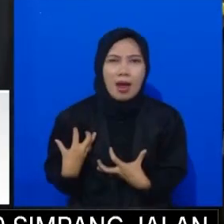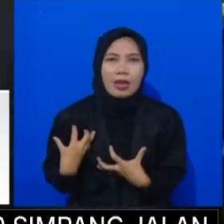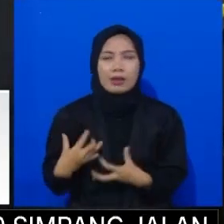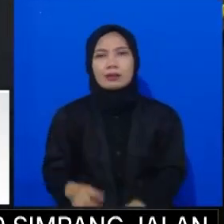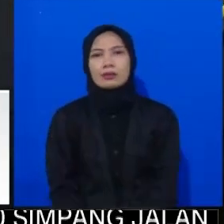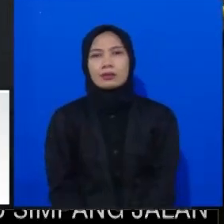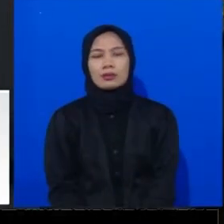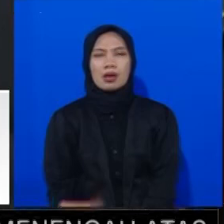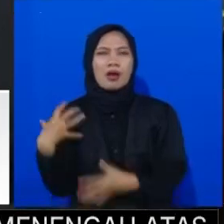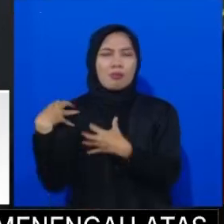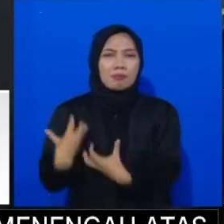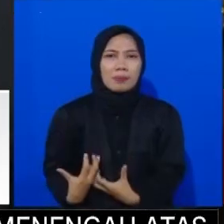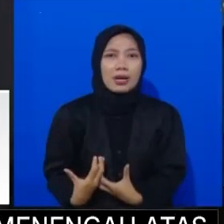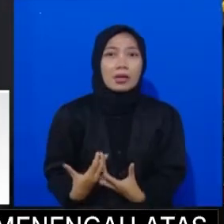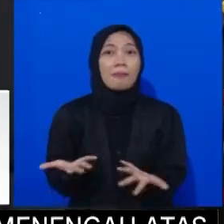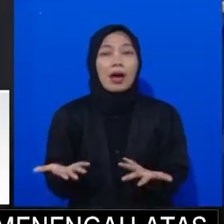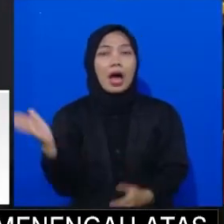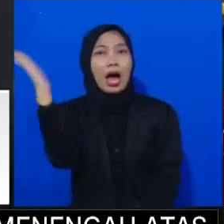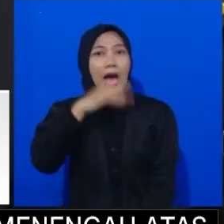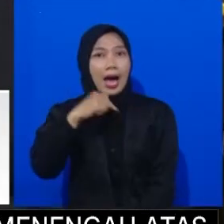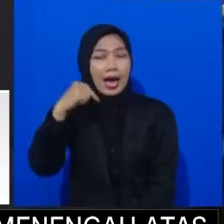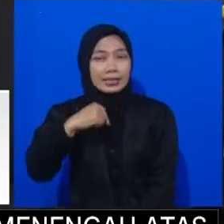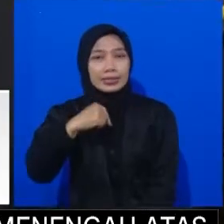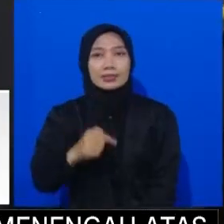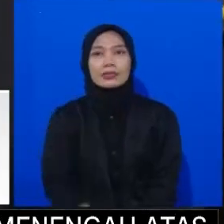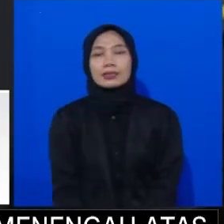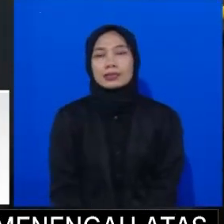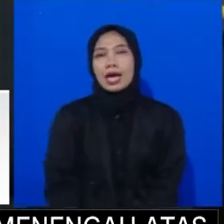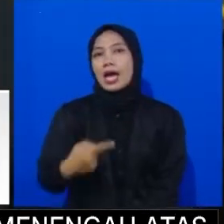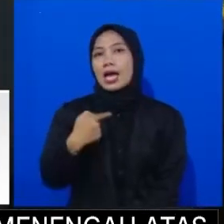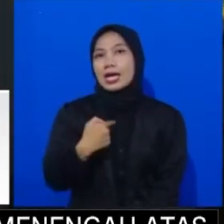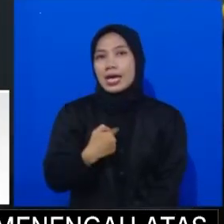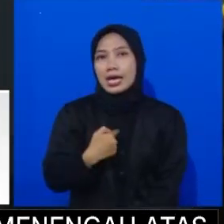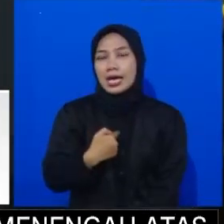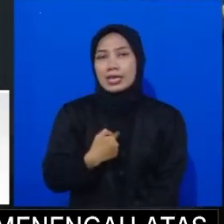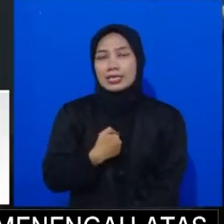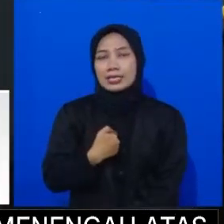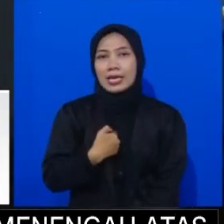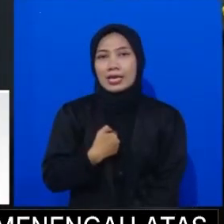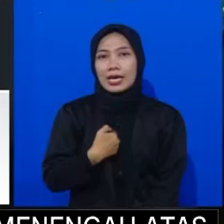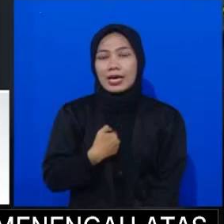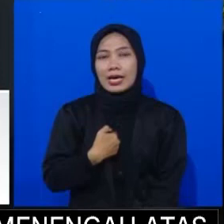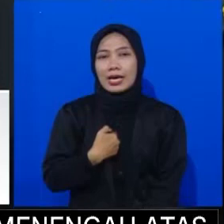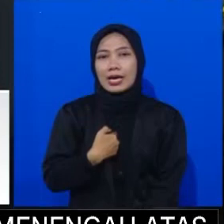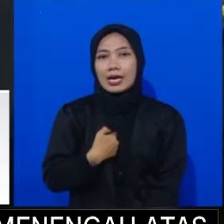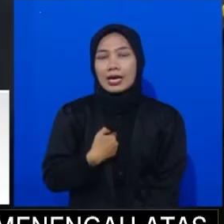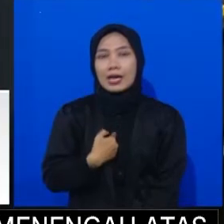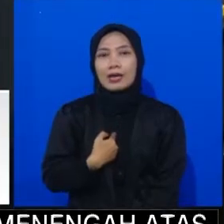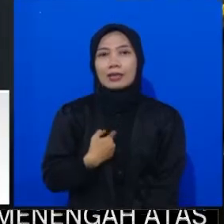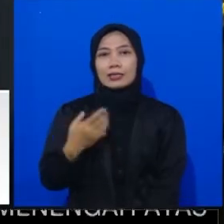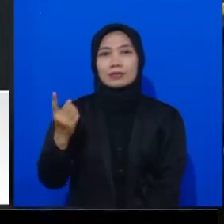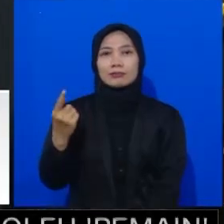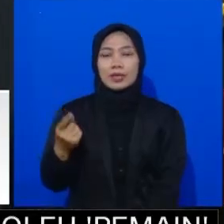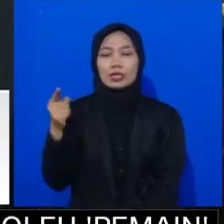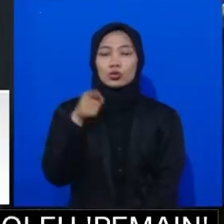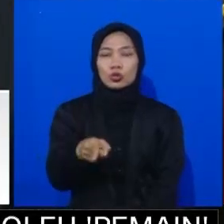itu adalah hari ini saya dipercaya mendapatkan amanah oleh Bapak Presiden Jokowi sebagai Menteri Muda,